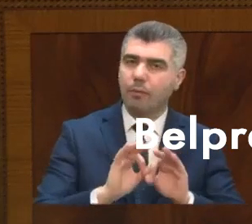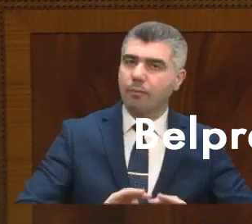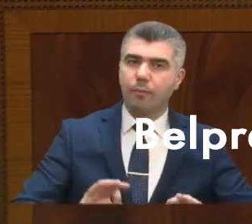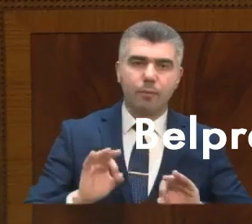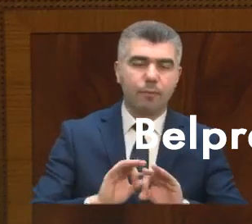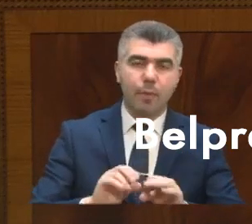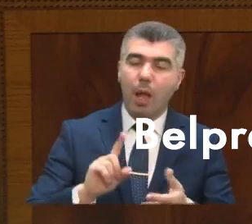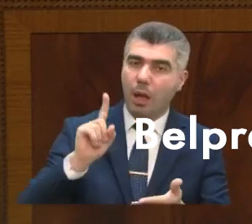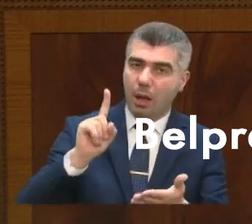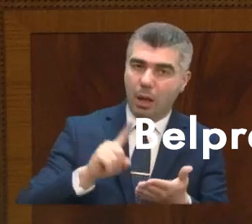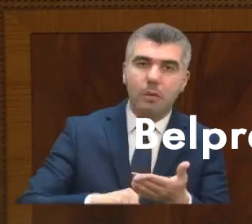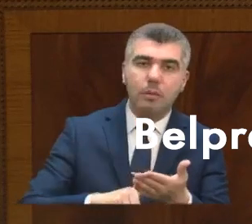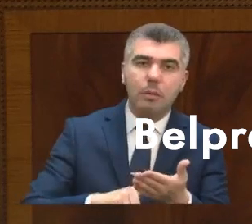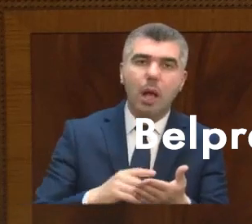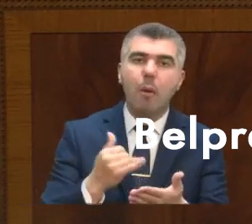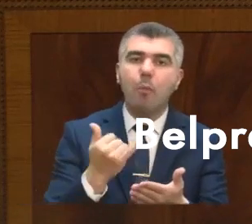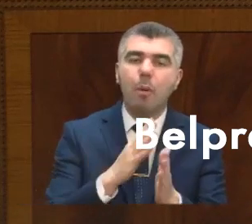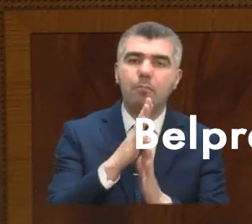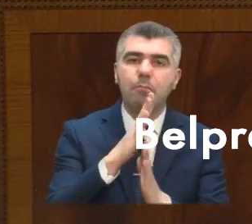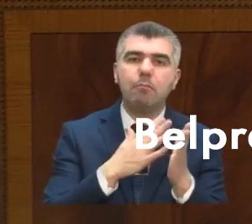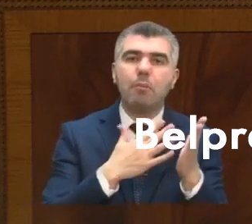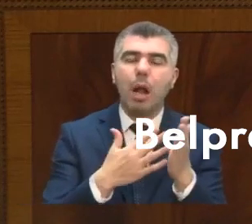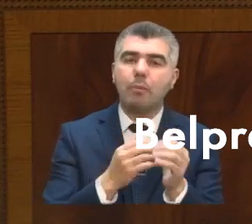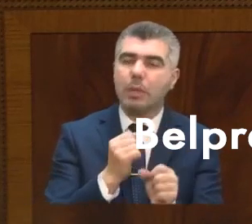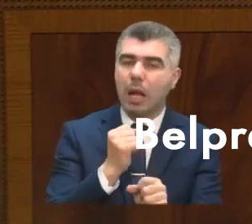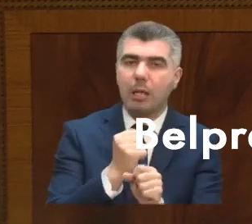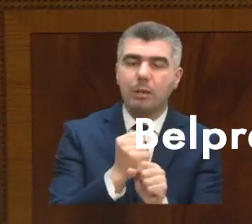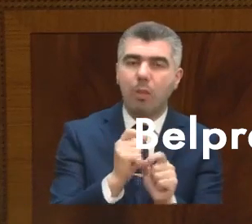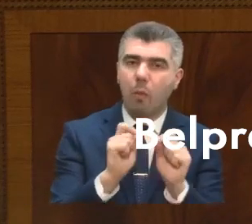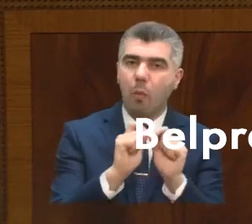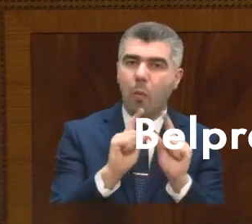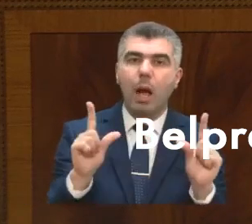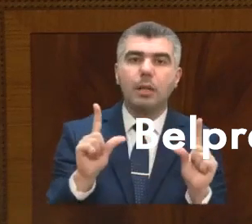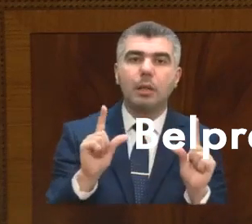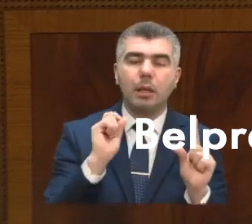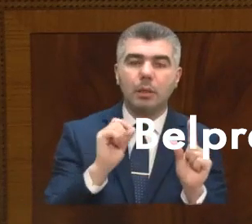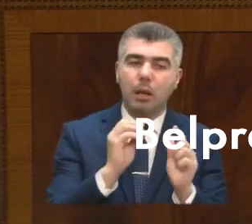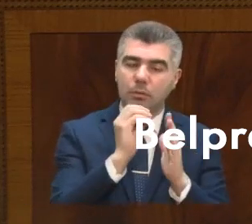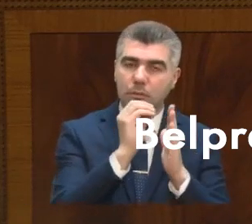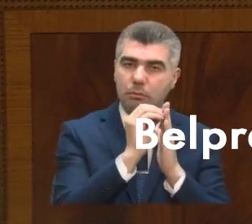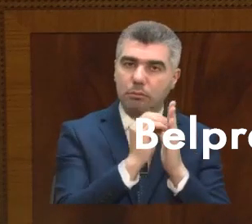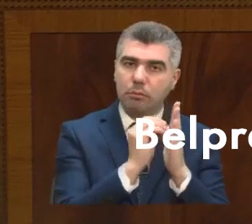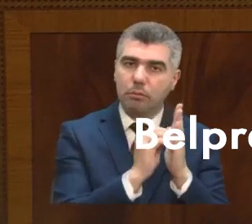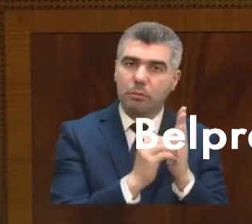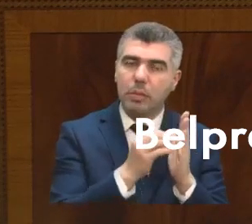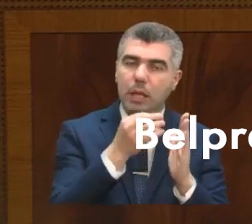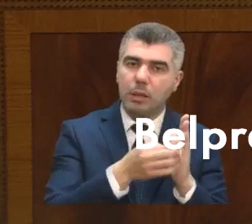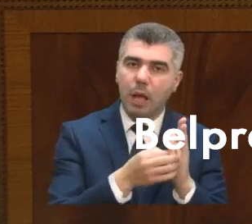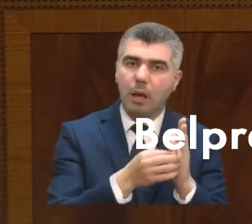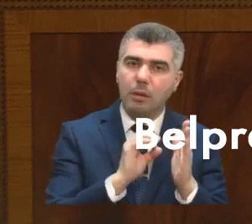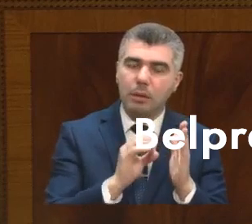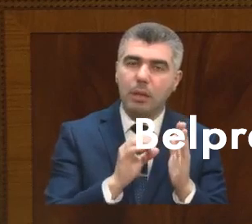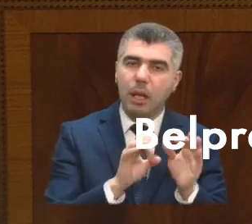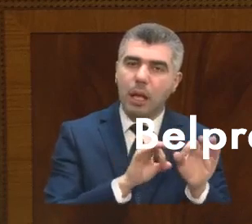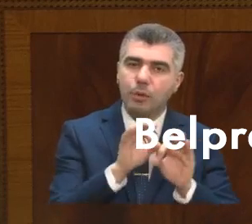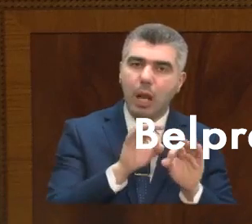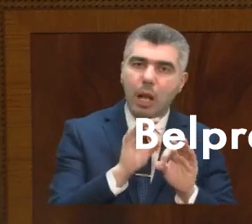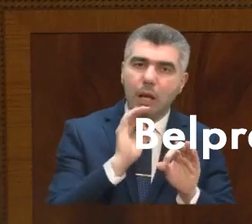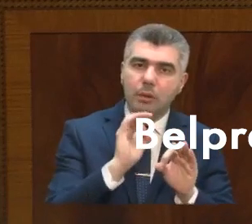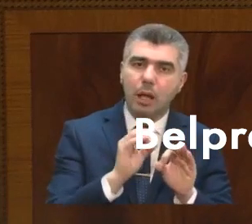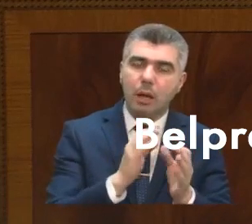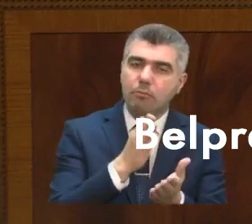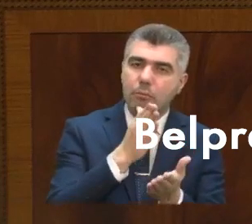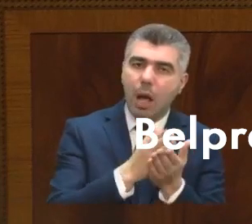ما أصبحت تتطلب برنامج عمل محدد وأهدافا محددة وإجراءات